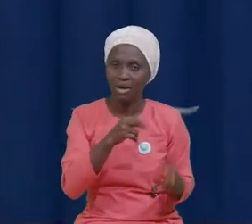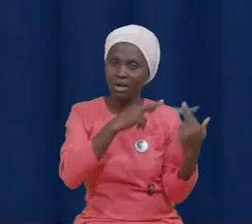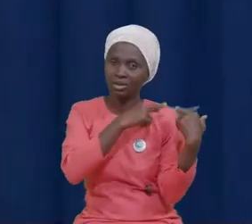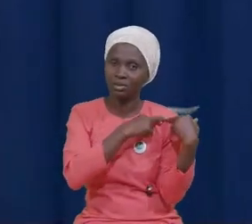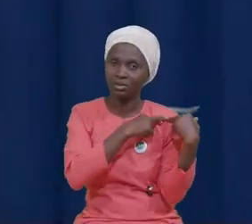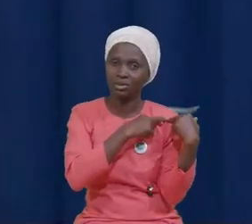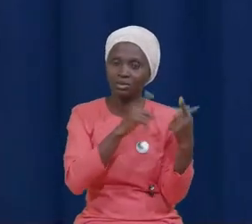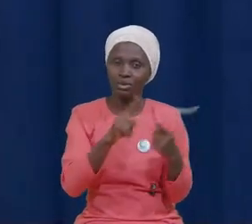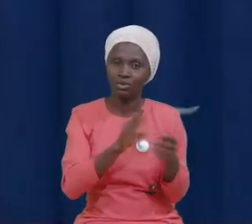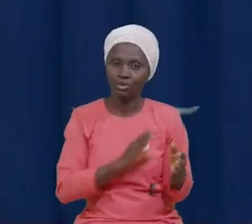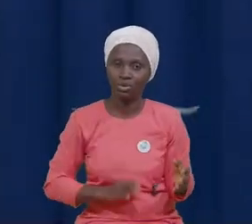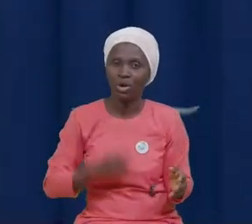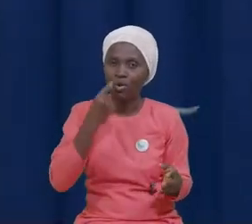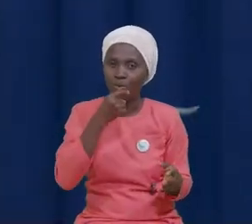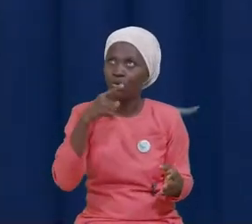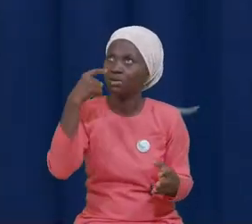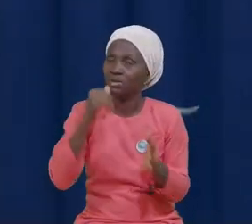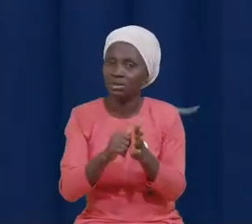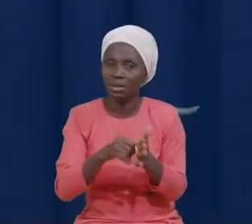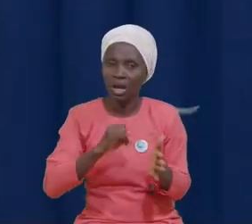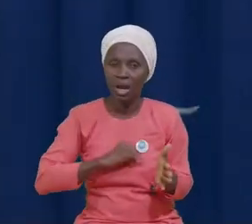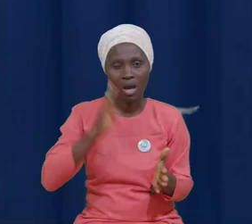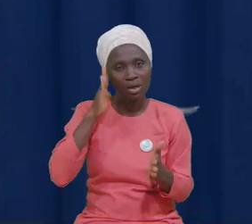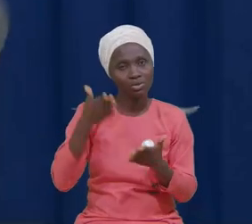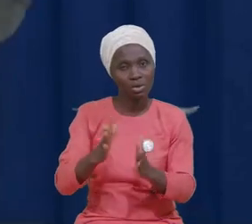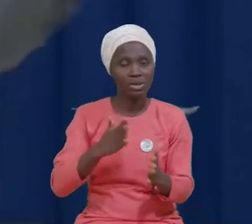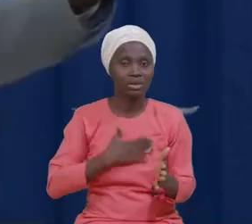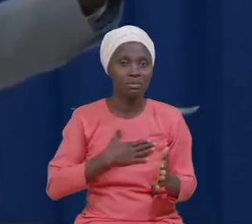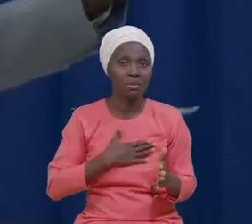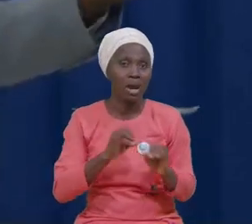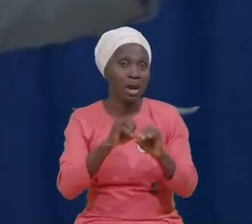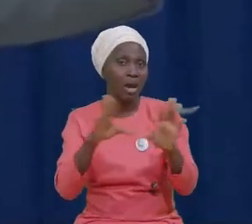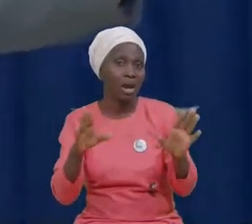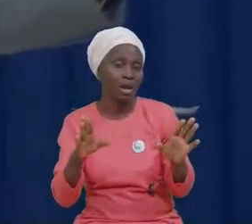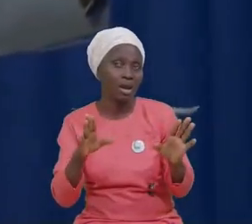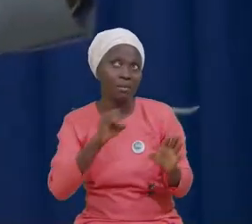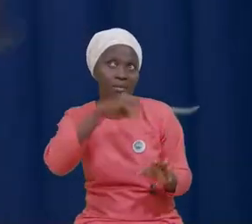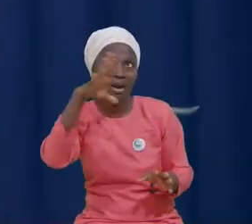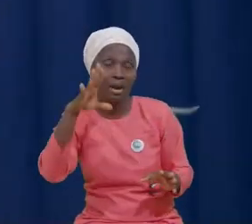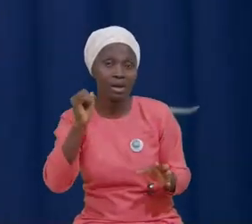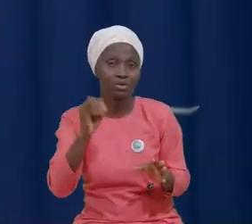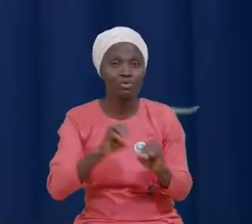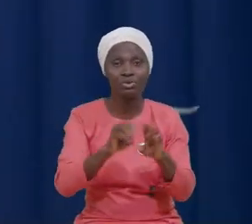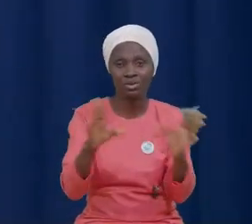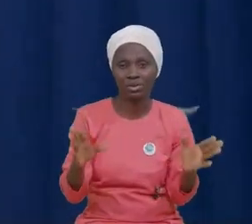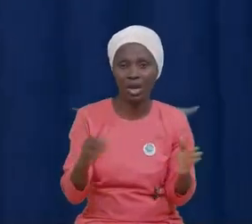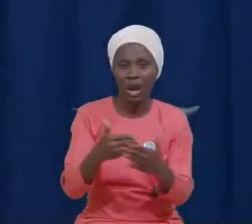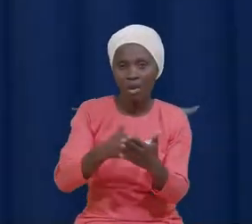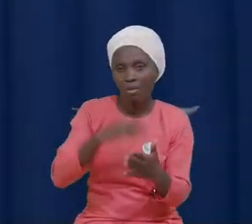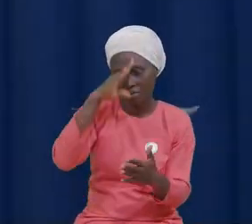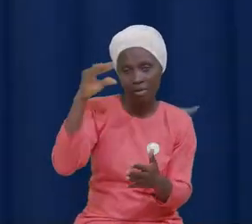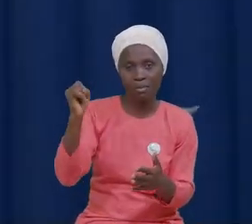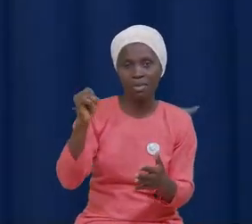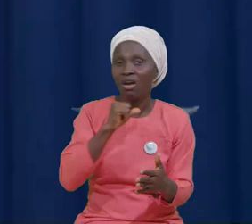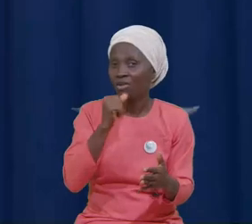Christ qui m'a dit de me laisser ma lumière luire devant les hommes, pas derrière les hommes, devant